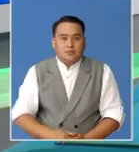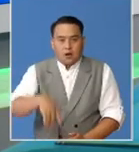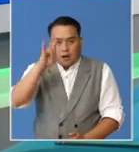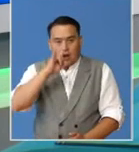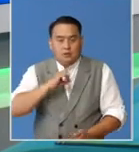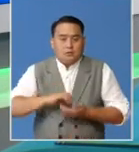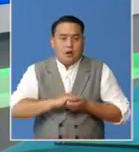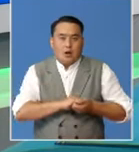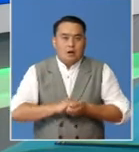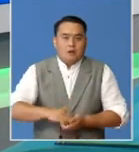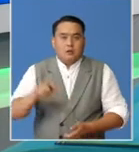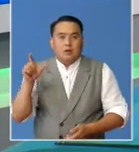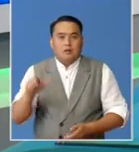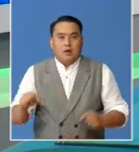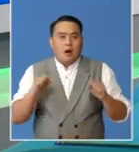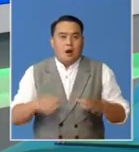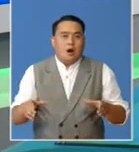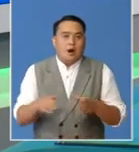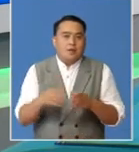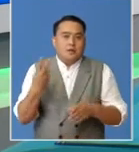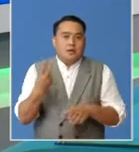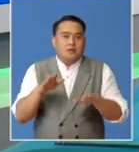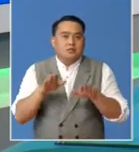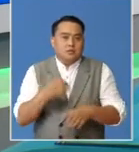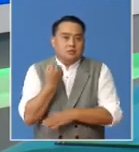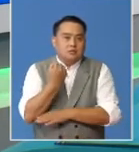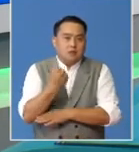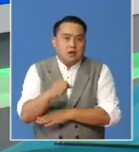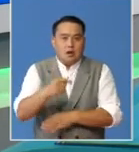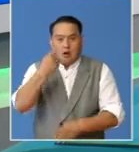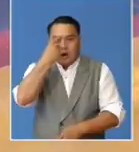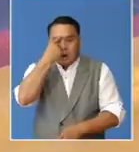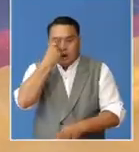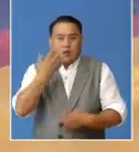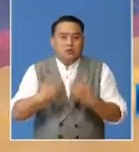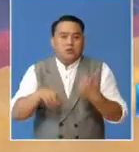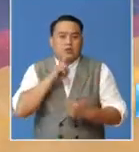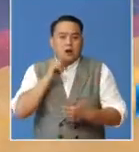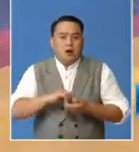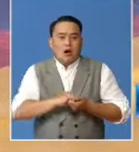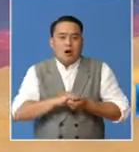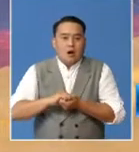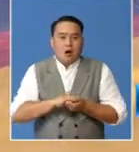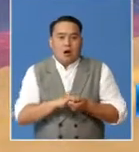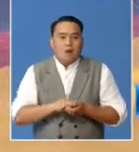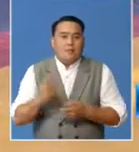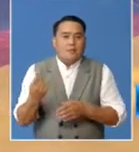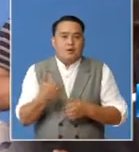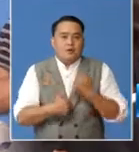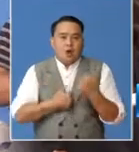Қазақстандық балуандар Азия чемпионатында командалық есепте екінші орынға ие болды. Үндістанда жастар арасында грек-рим күресінен өткен құрлықтық